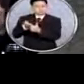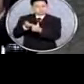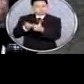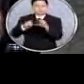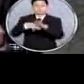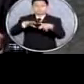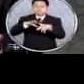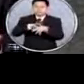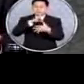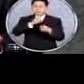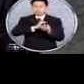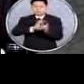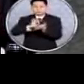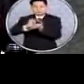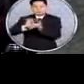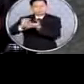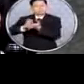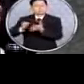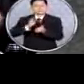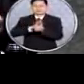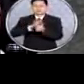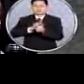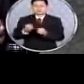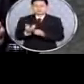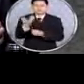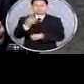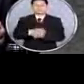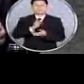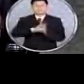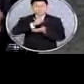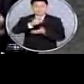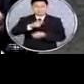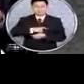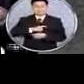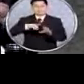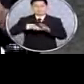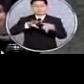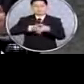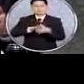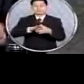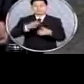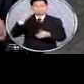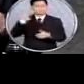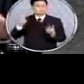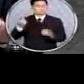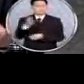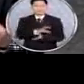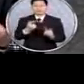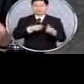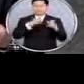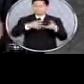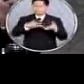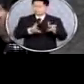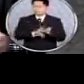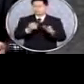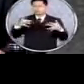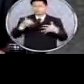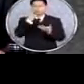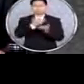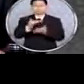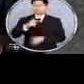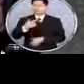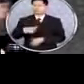些文化的消费者。所以文化部将来的存在绝对不要像以前以为设立这个部这个问题